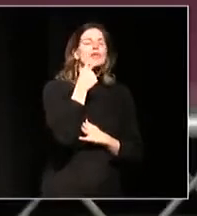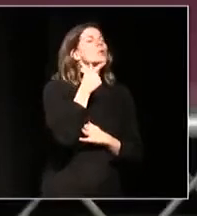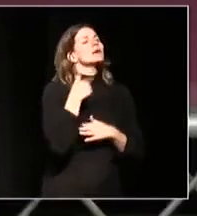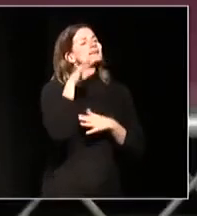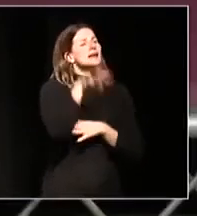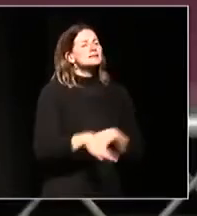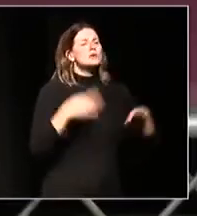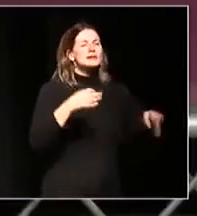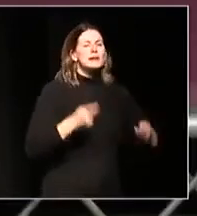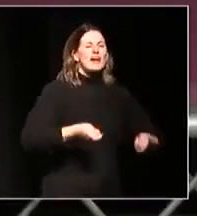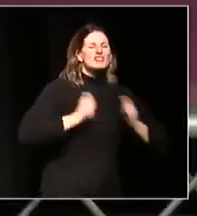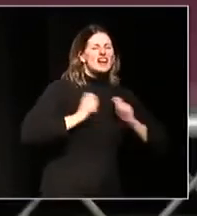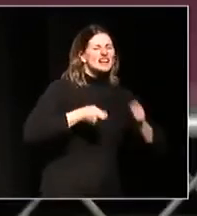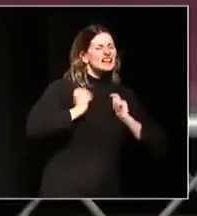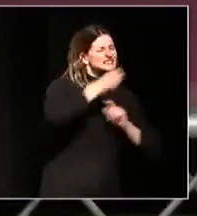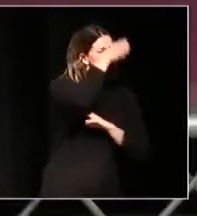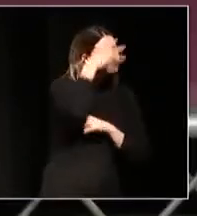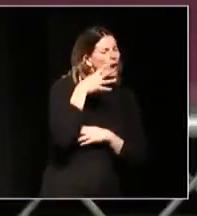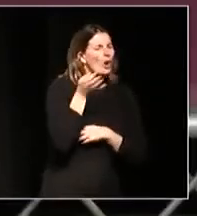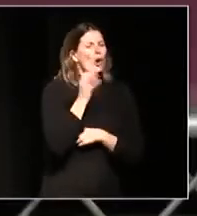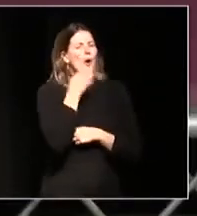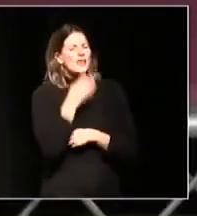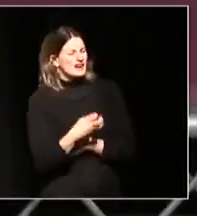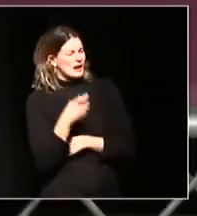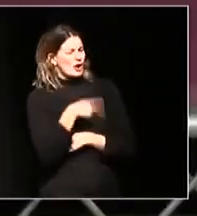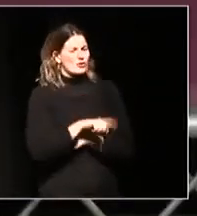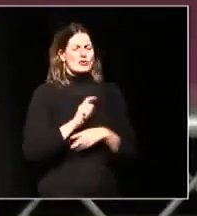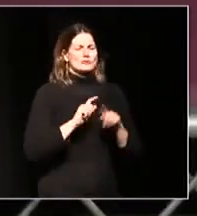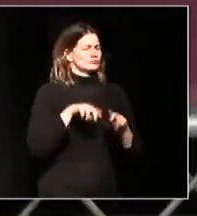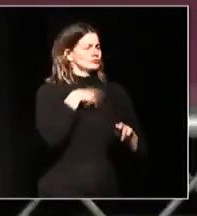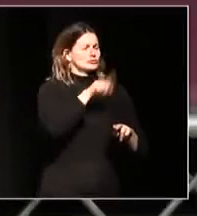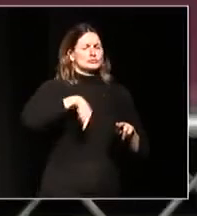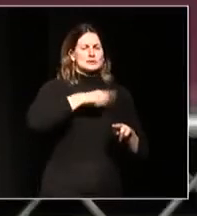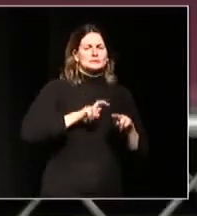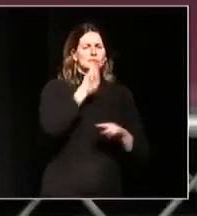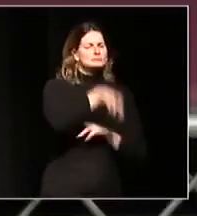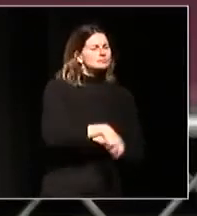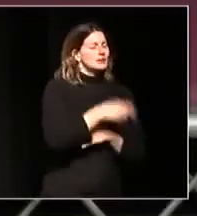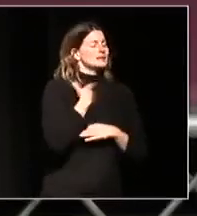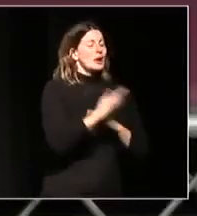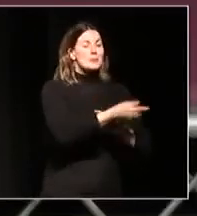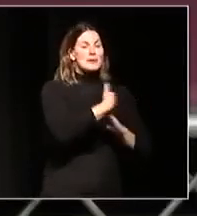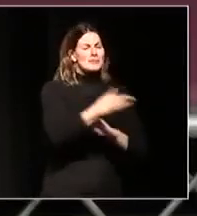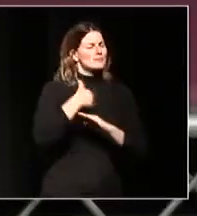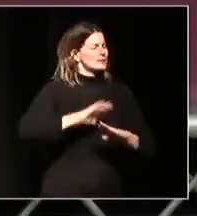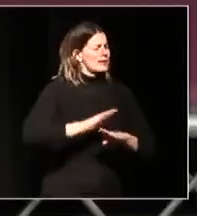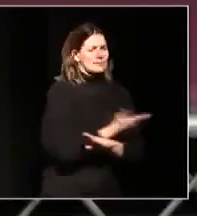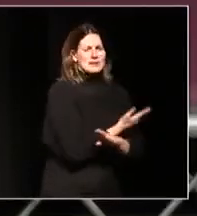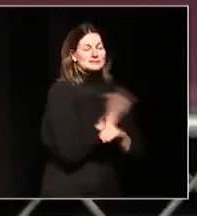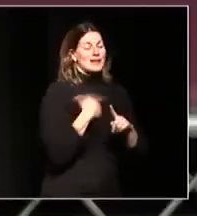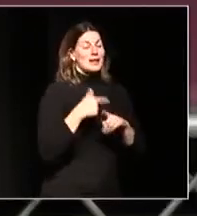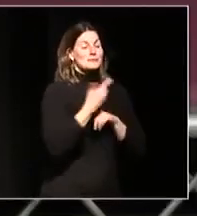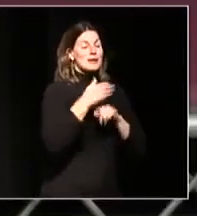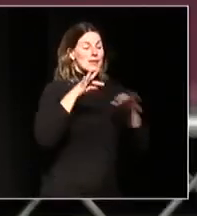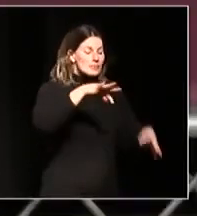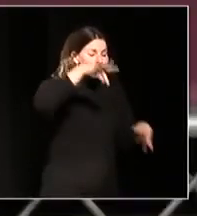més enllà dels fracassos de Puigdemont i de Mariano Rajoy. Un horitzó que mira darrere de les banderes, perquè darrere de les banderes